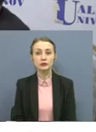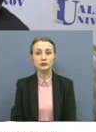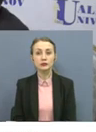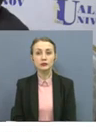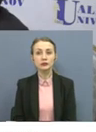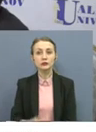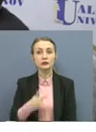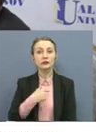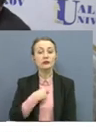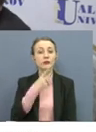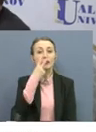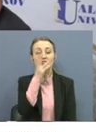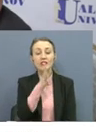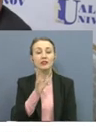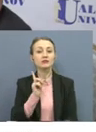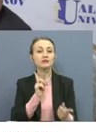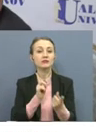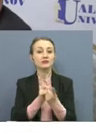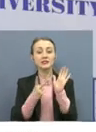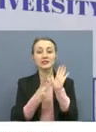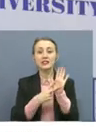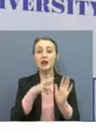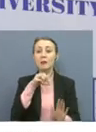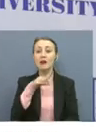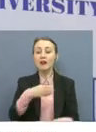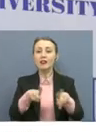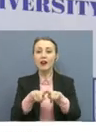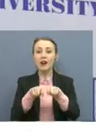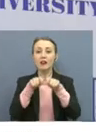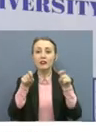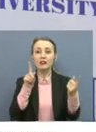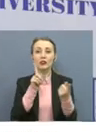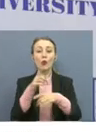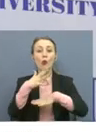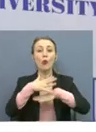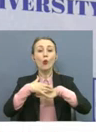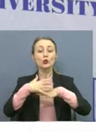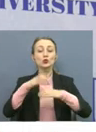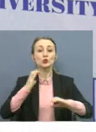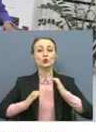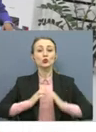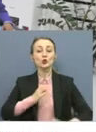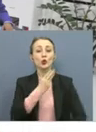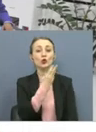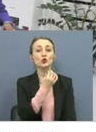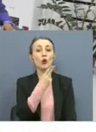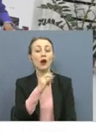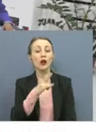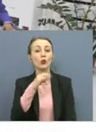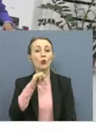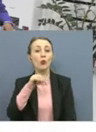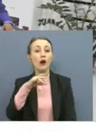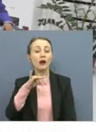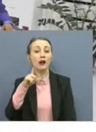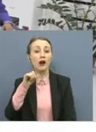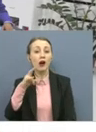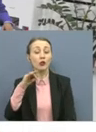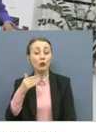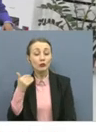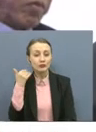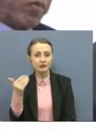университетінің ұжымымен кездескен сенатор Бақытжан Жұмағұлов оқу орнына осыдан 7 жыл бұрын келгенін атап өтті. Осы уақыт аралығында елімізде түрлі салаларда